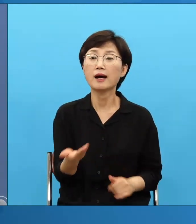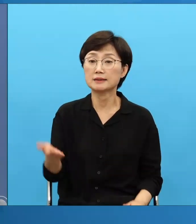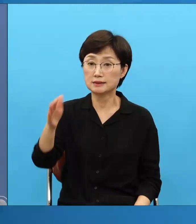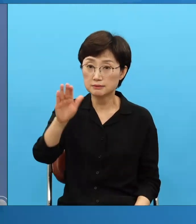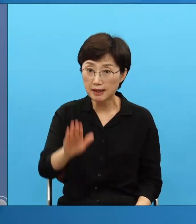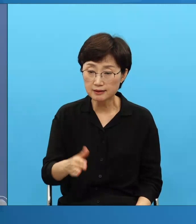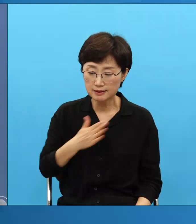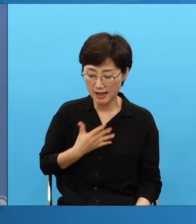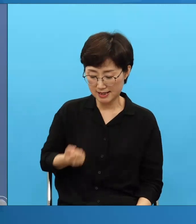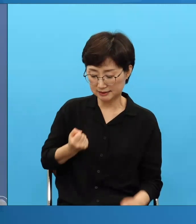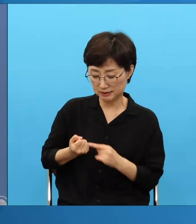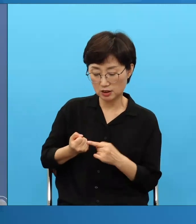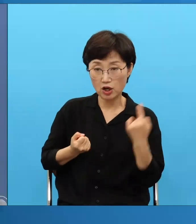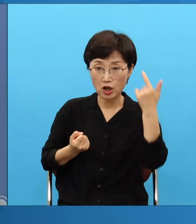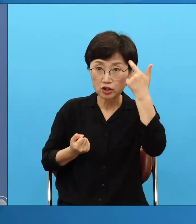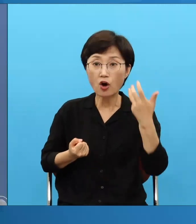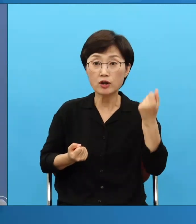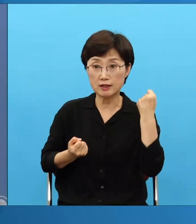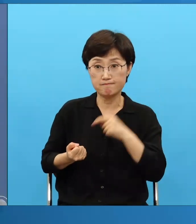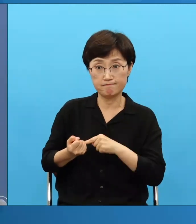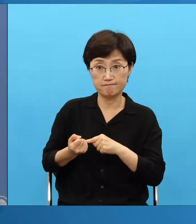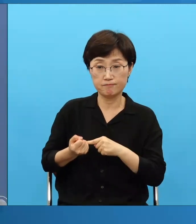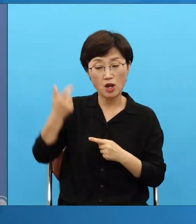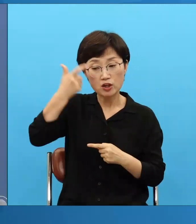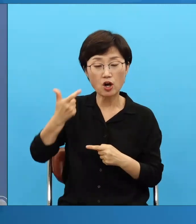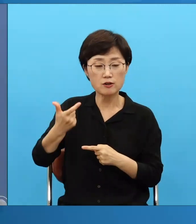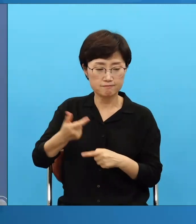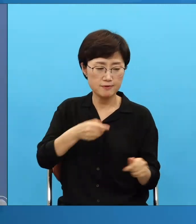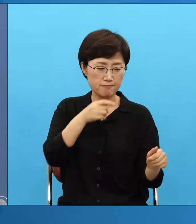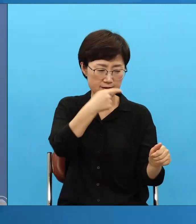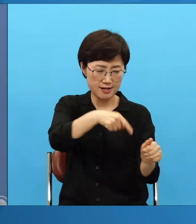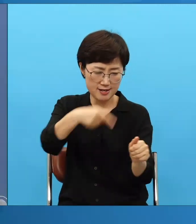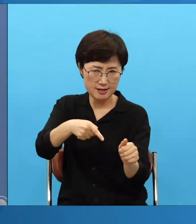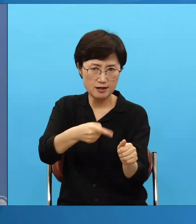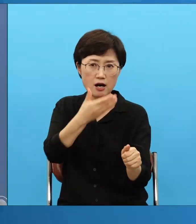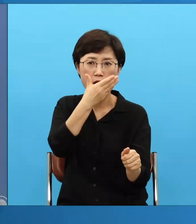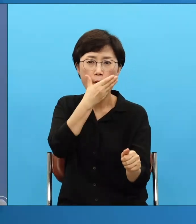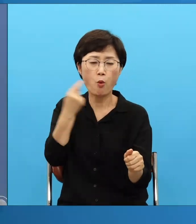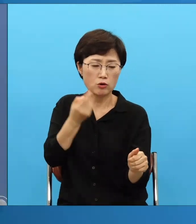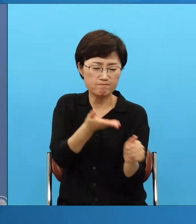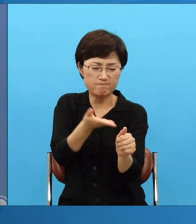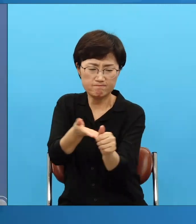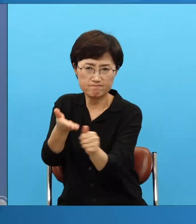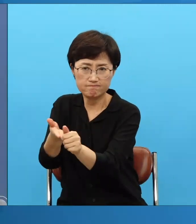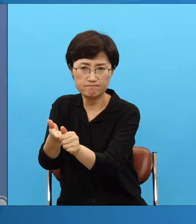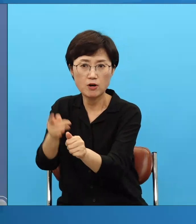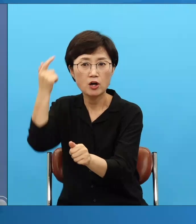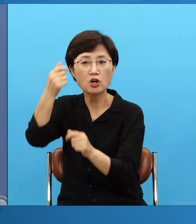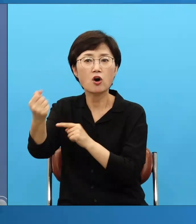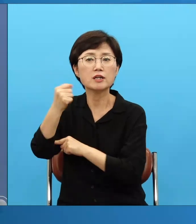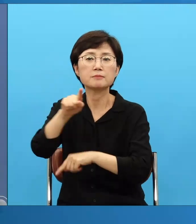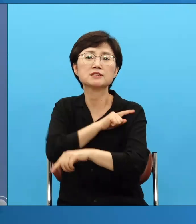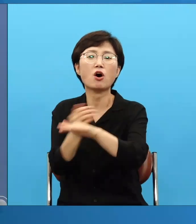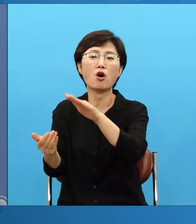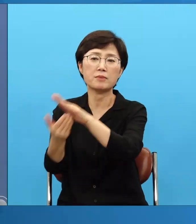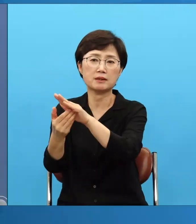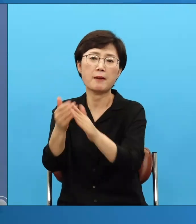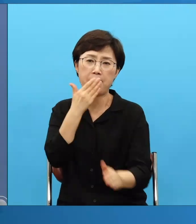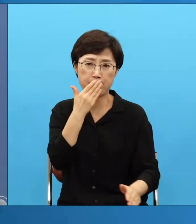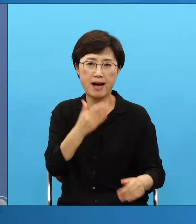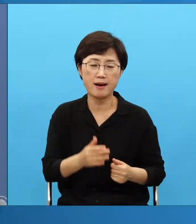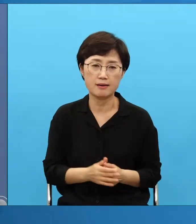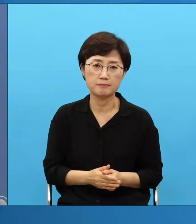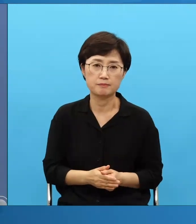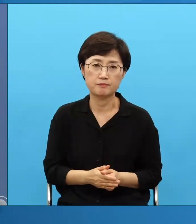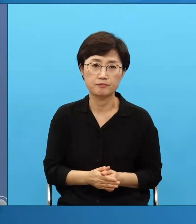either. 여러분은 영적 서밋, 영적인 왕, 영적 대통령은 될 수가 있어요. However, you can be the spiritual summit, you can be the spiritual king or the spiritual 여러분 지금